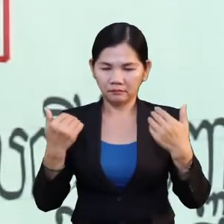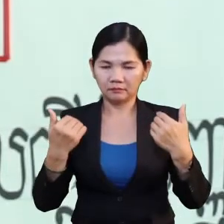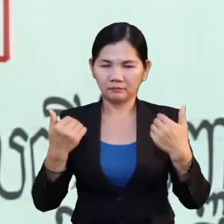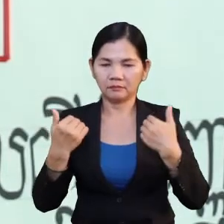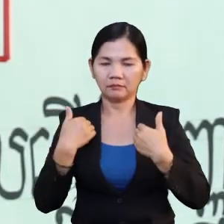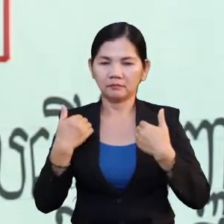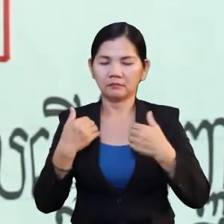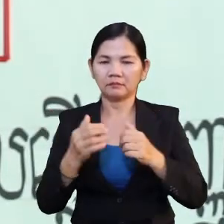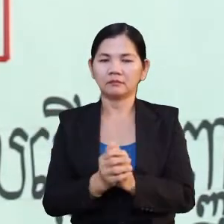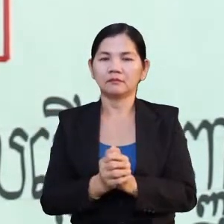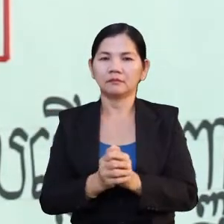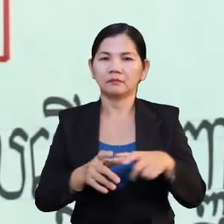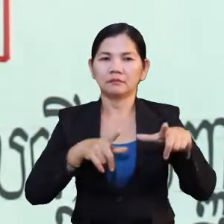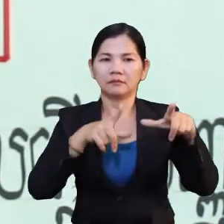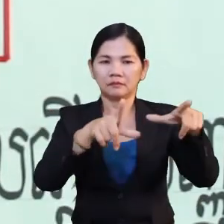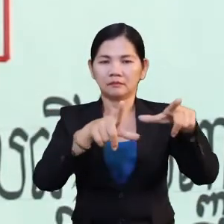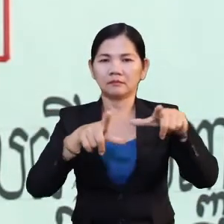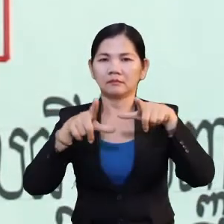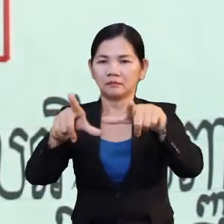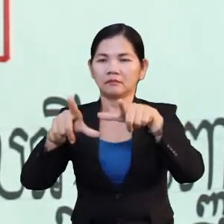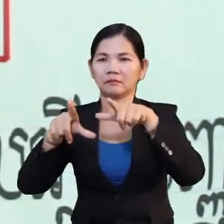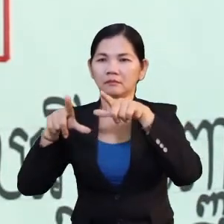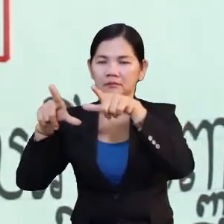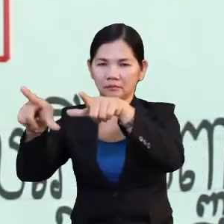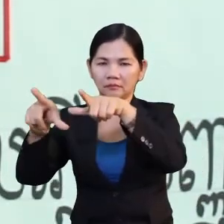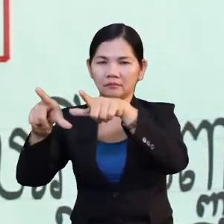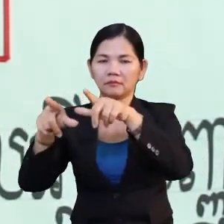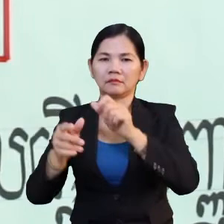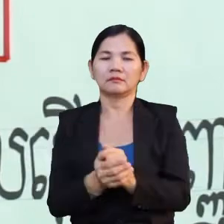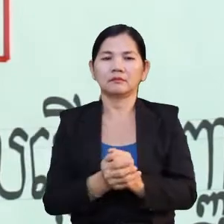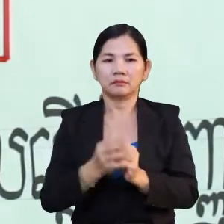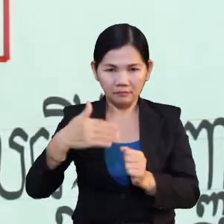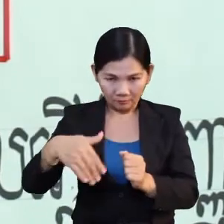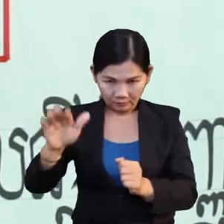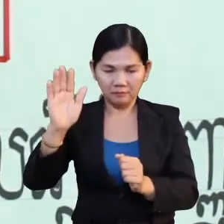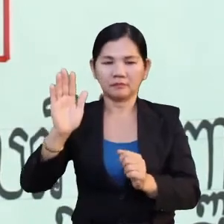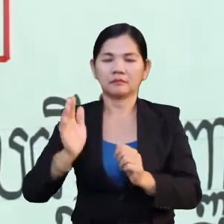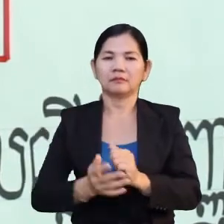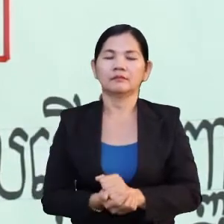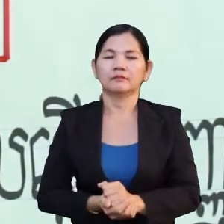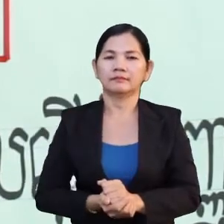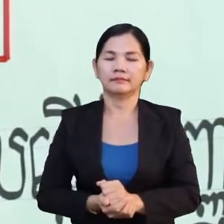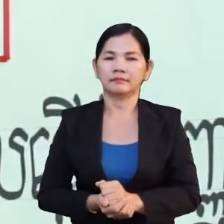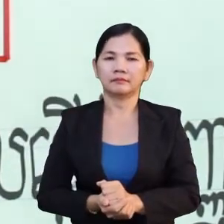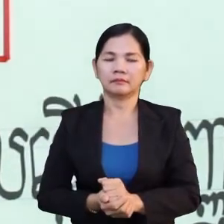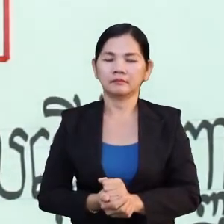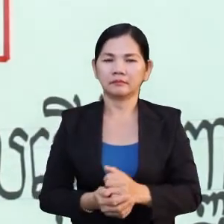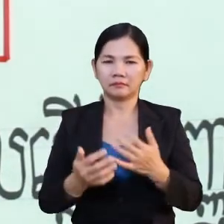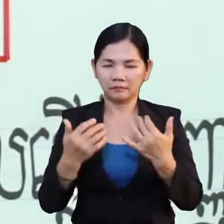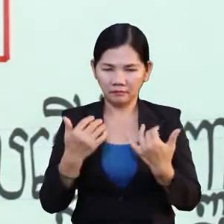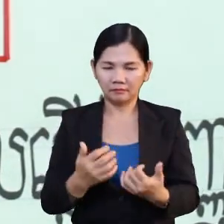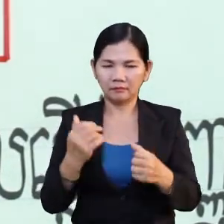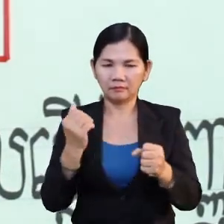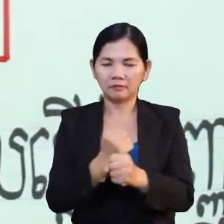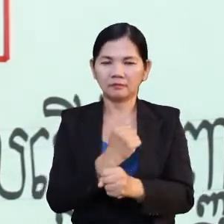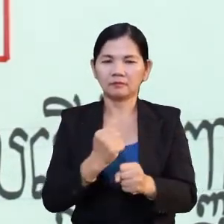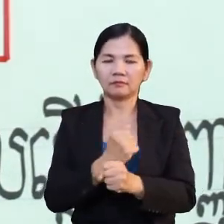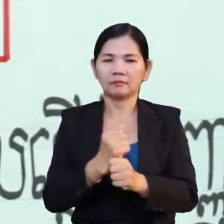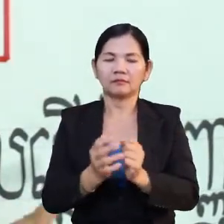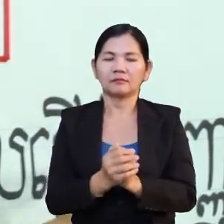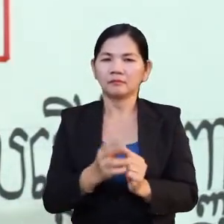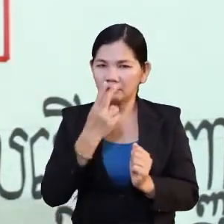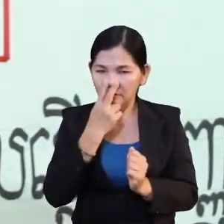ងគឺបញ្ជាក់ថារុកហ្នឹងគឺកំពុងតែឲ្យយើងចេញដំណើរហើយអញ្ចឹងយើងត្រូវ